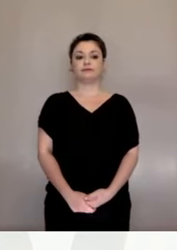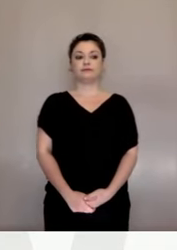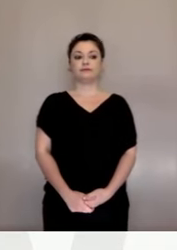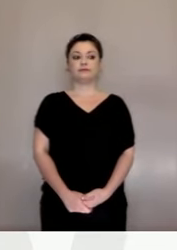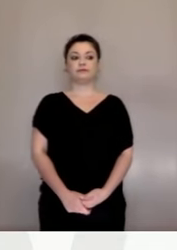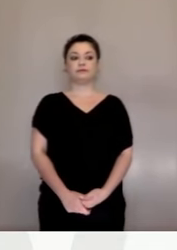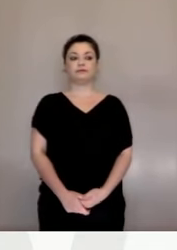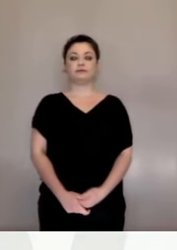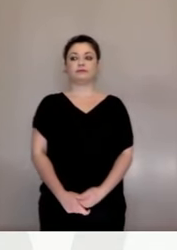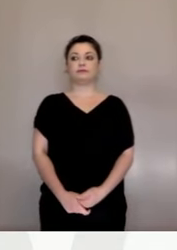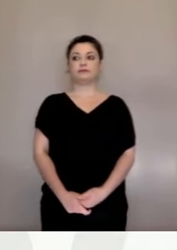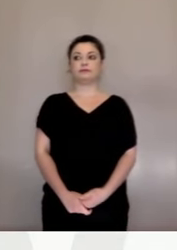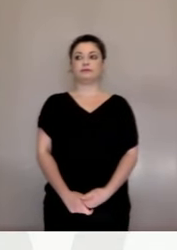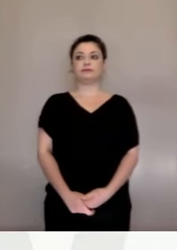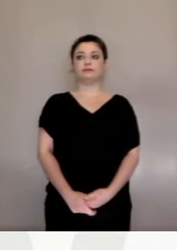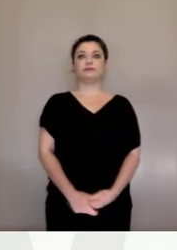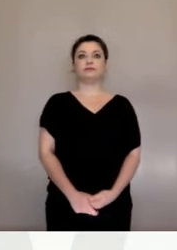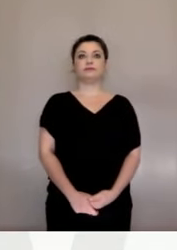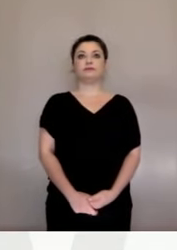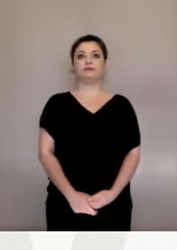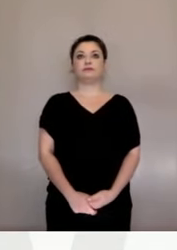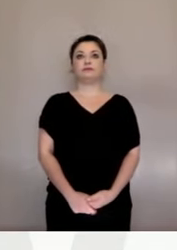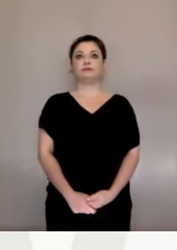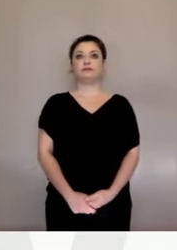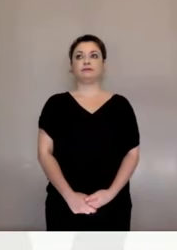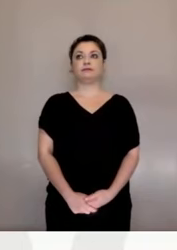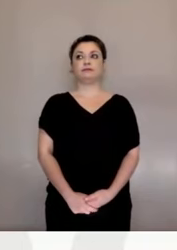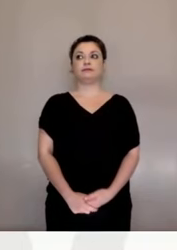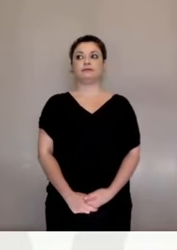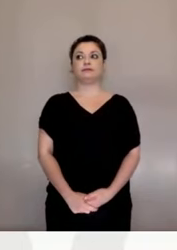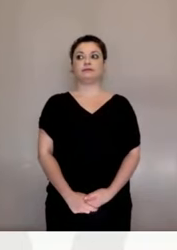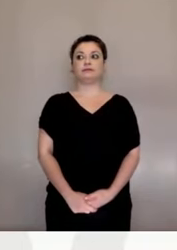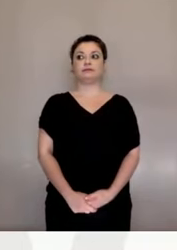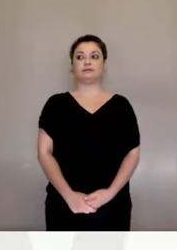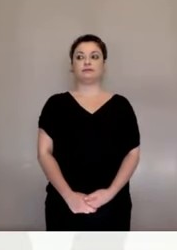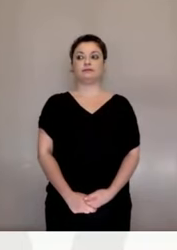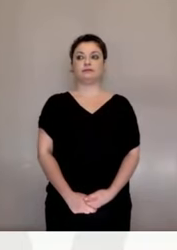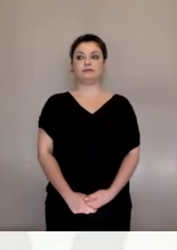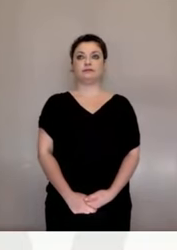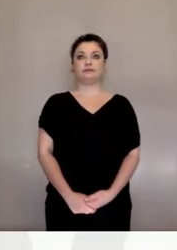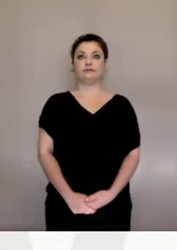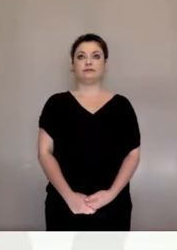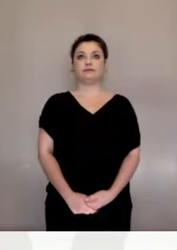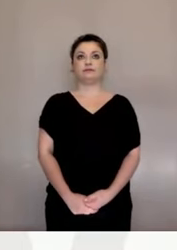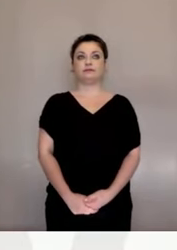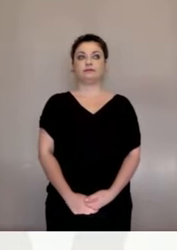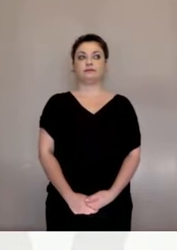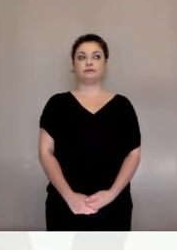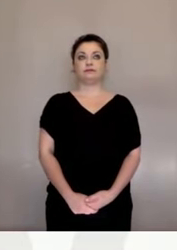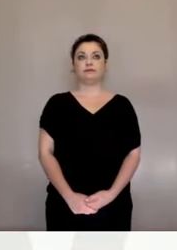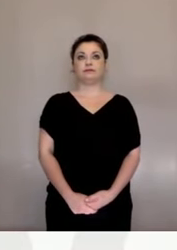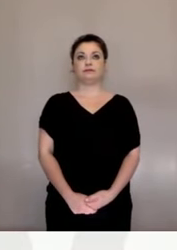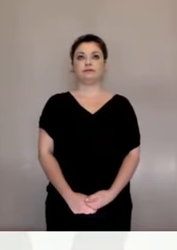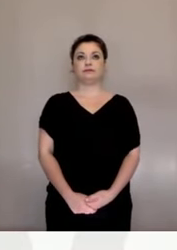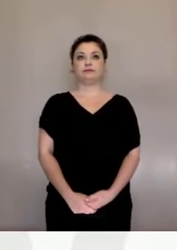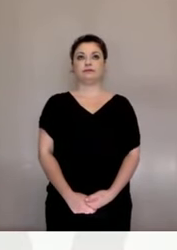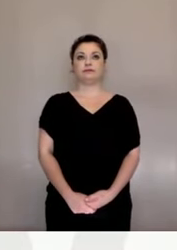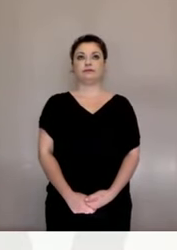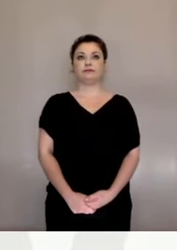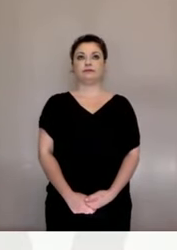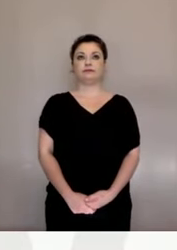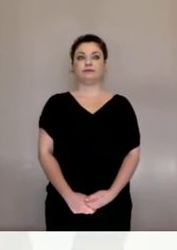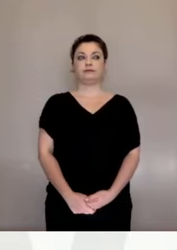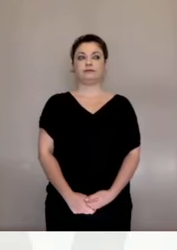la liberté n'est pas la liberté de l'oiseau, mais c'est la liberté qui s'enracine comme la